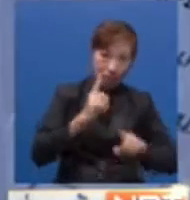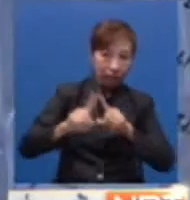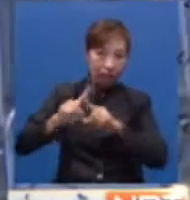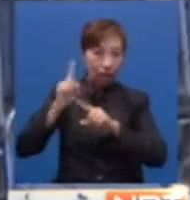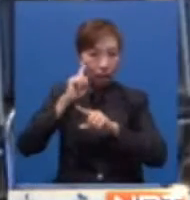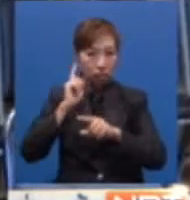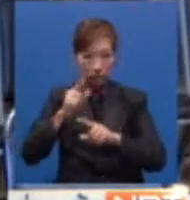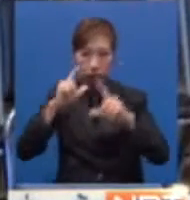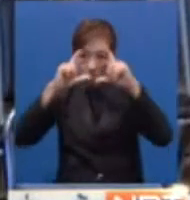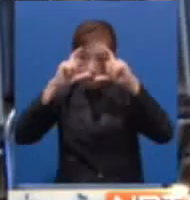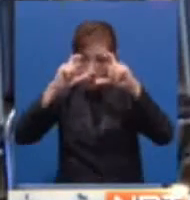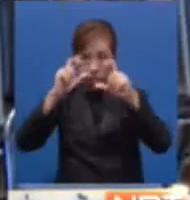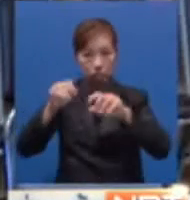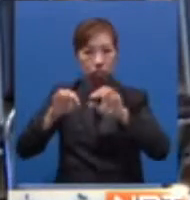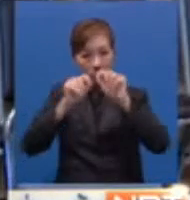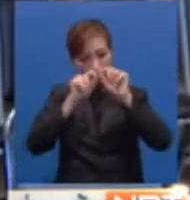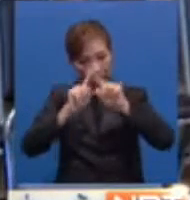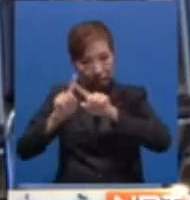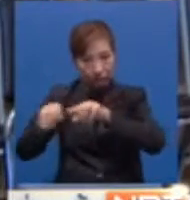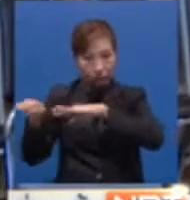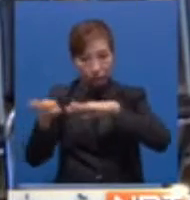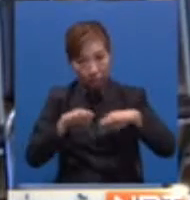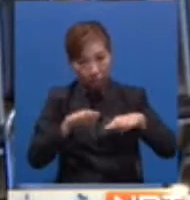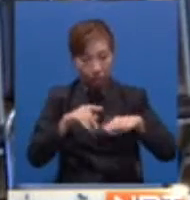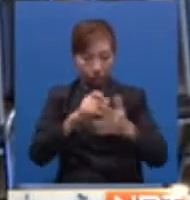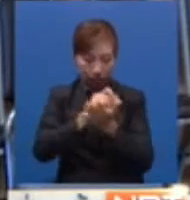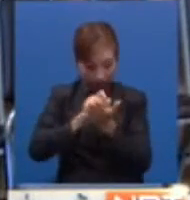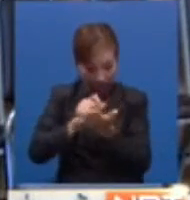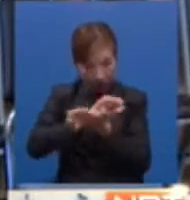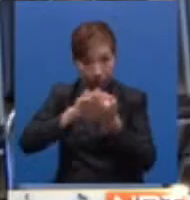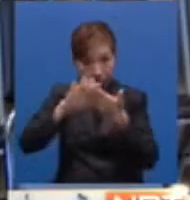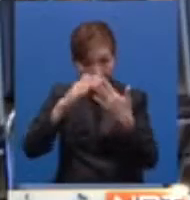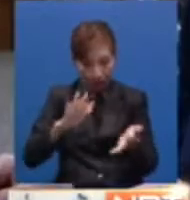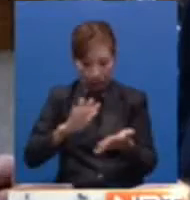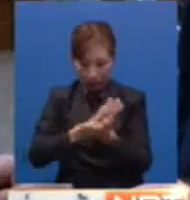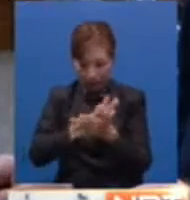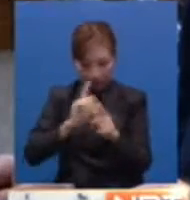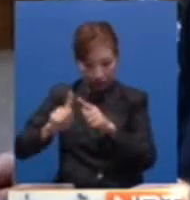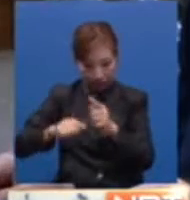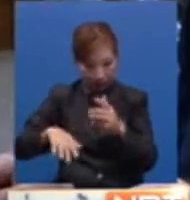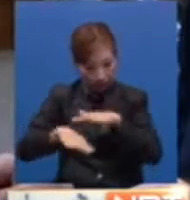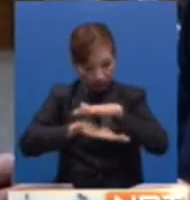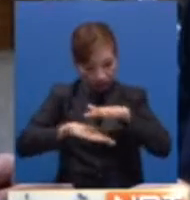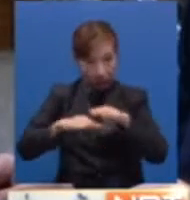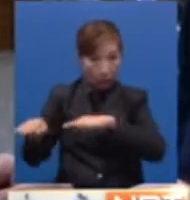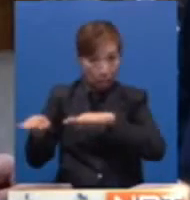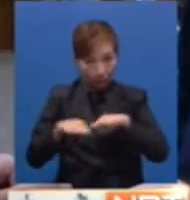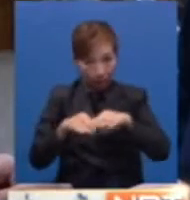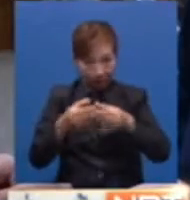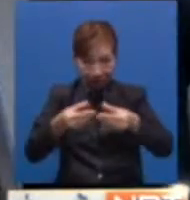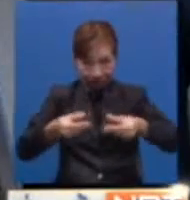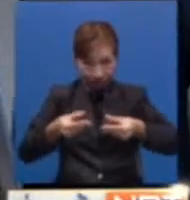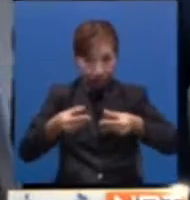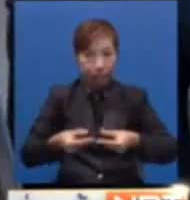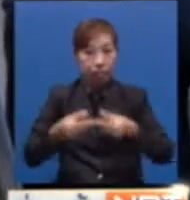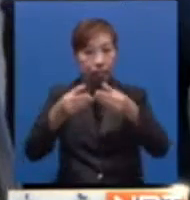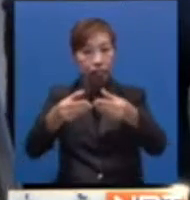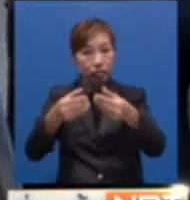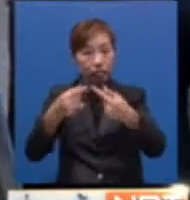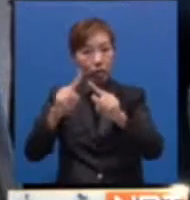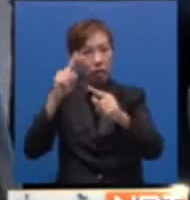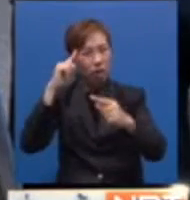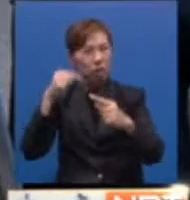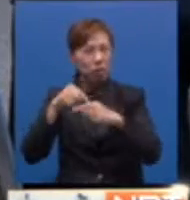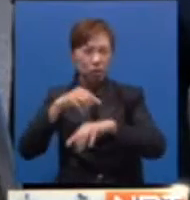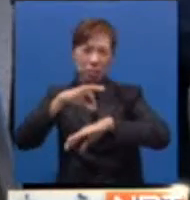ไปสำหรับการยื่นเอกสารสมัครสมาชิกสปชจะมีความแตกต่างกับการสมัครตำแหน่งอื่นทางการเมืองที่เกิด